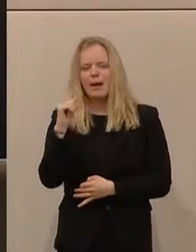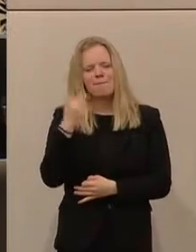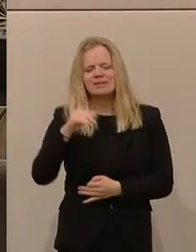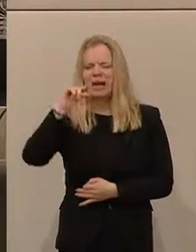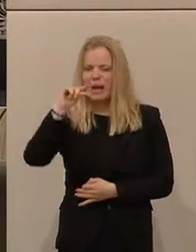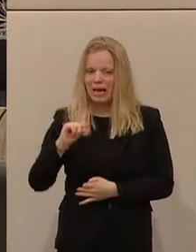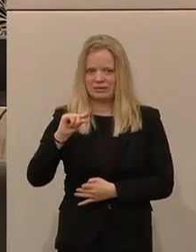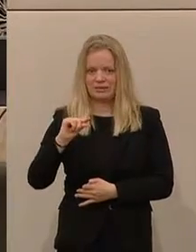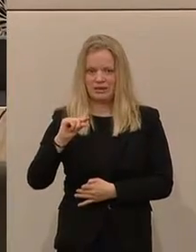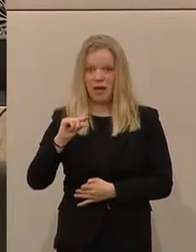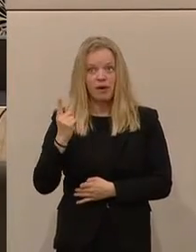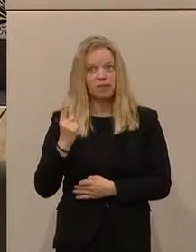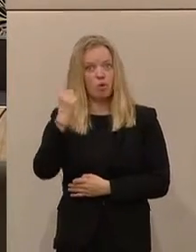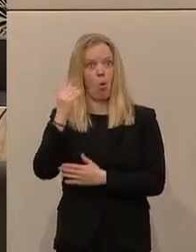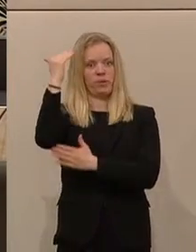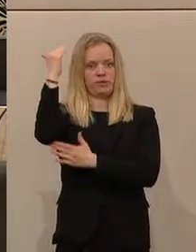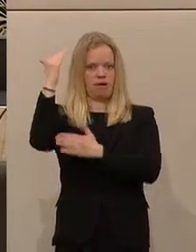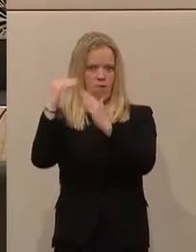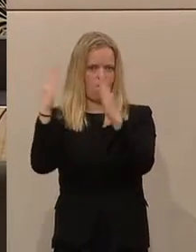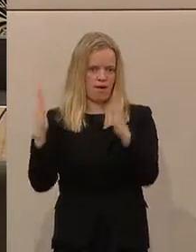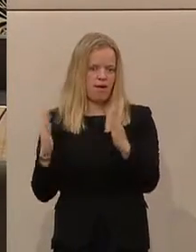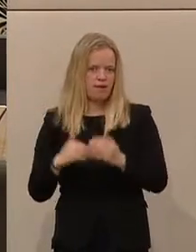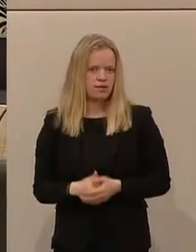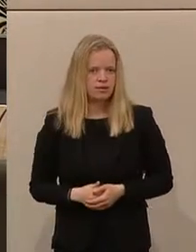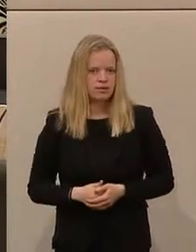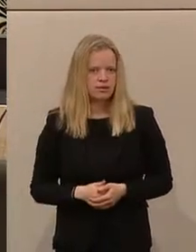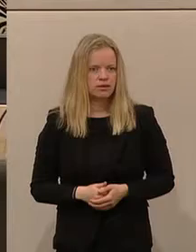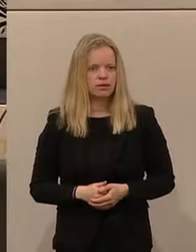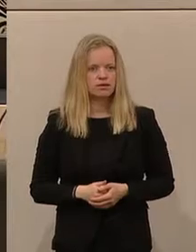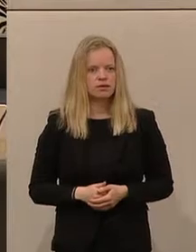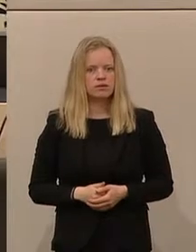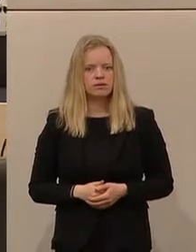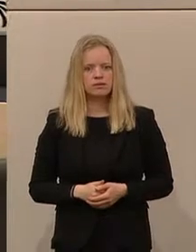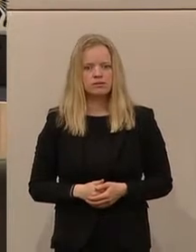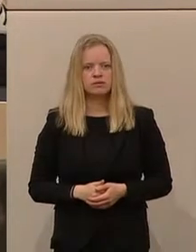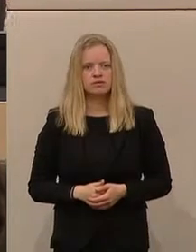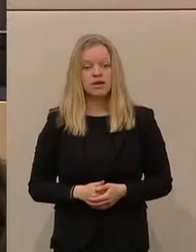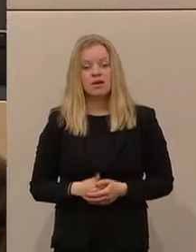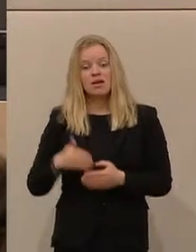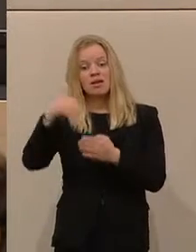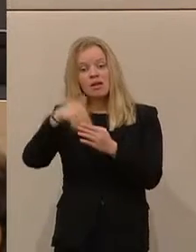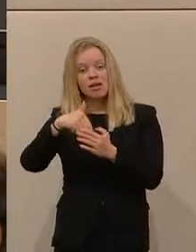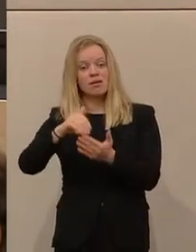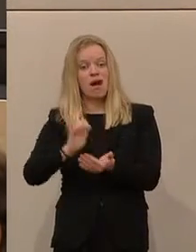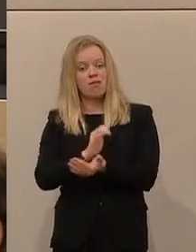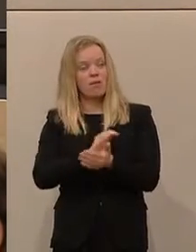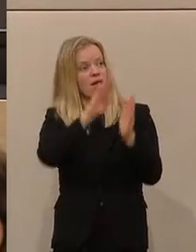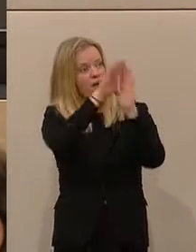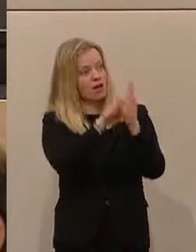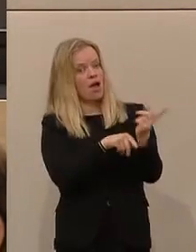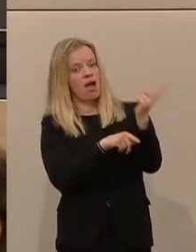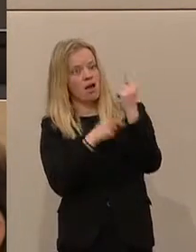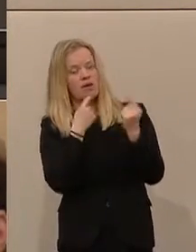sind. Nichtsdestotrotz kann wohl kein Makel an der Erfüllung der gesetzlichen